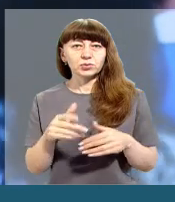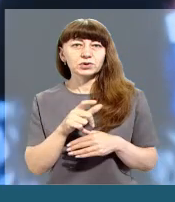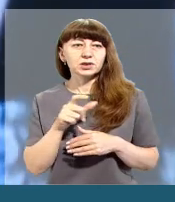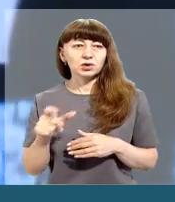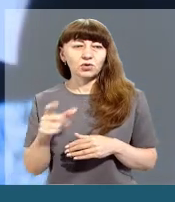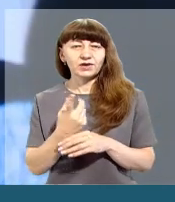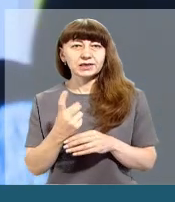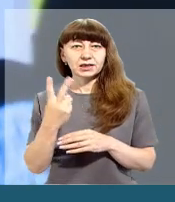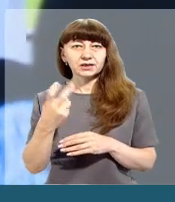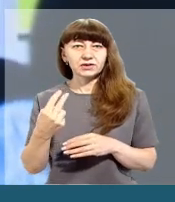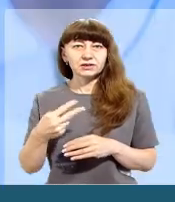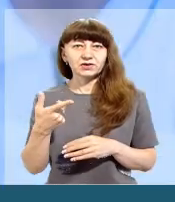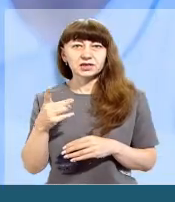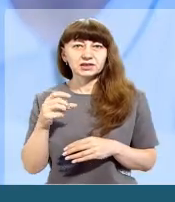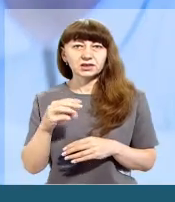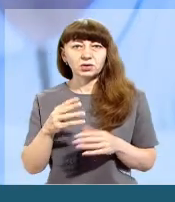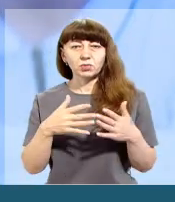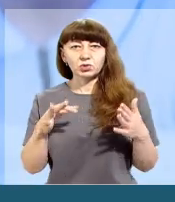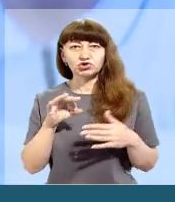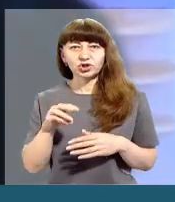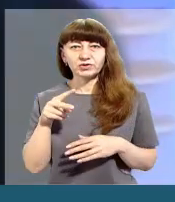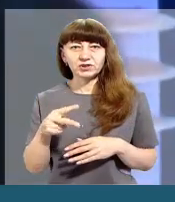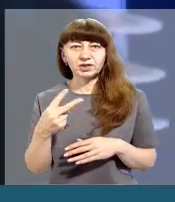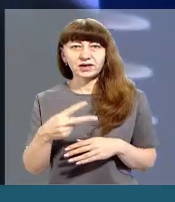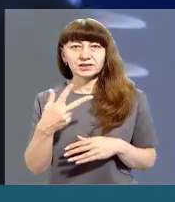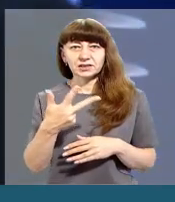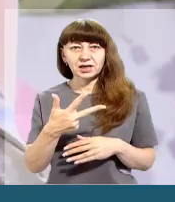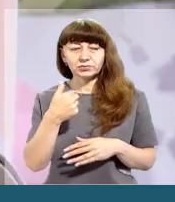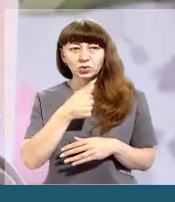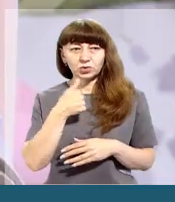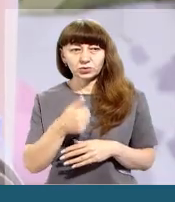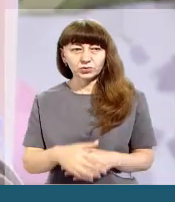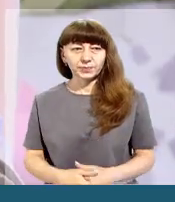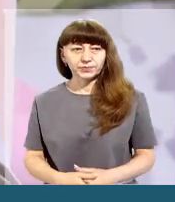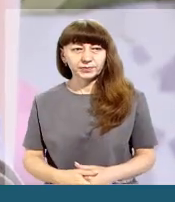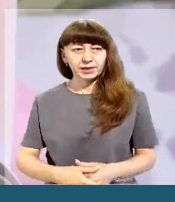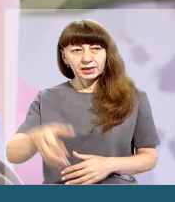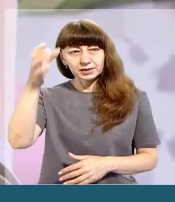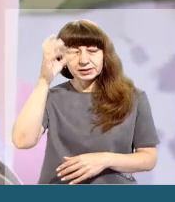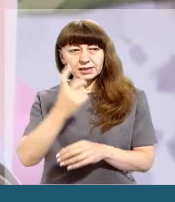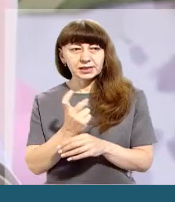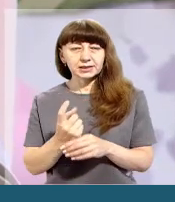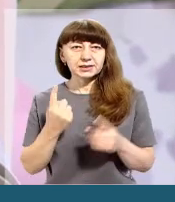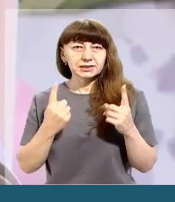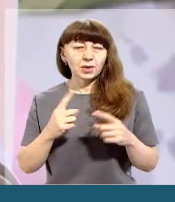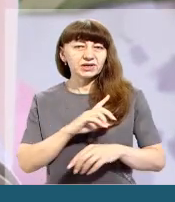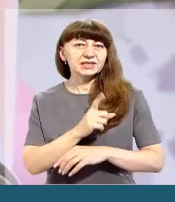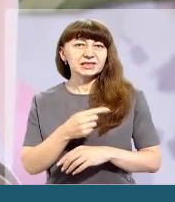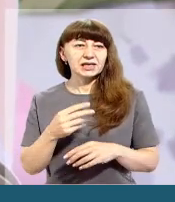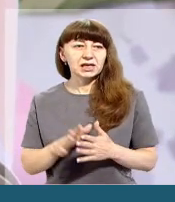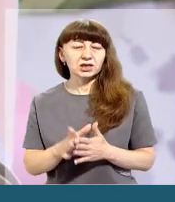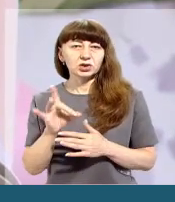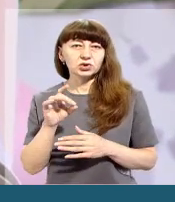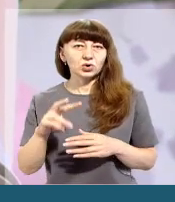выпускников. Это на 220 грантов больше, чем в 2023 году. Знание – это самый мощный и эффективный инструмент в